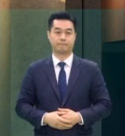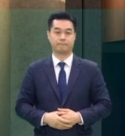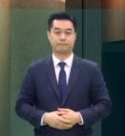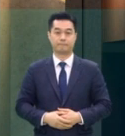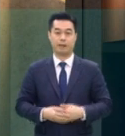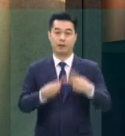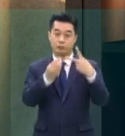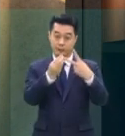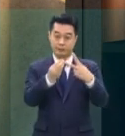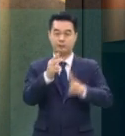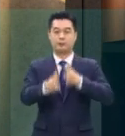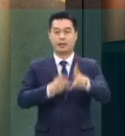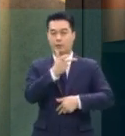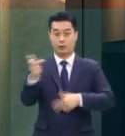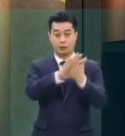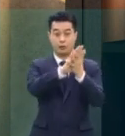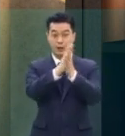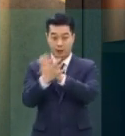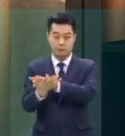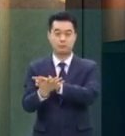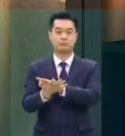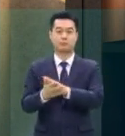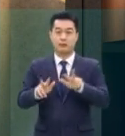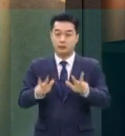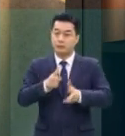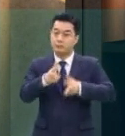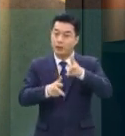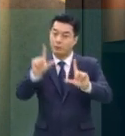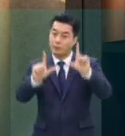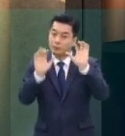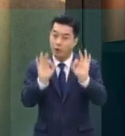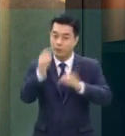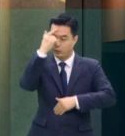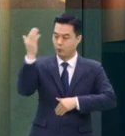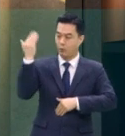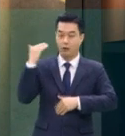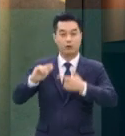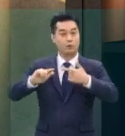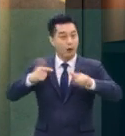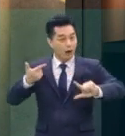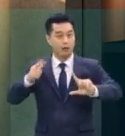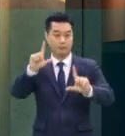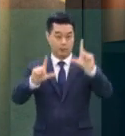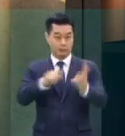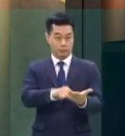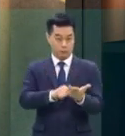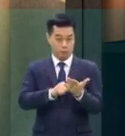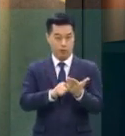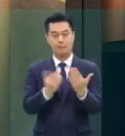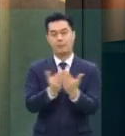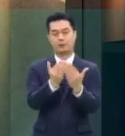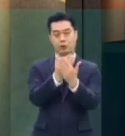두번째는 산업의 대전 아닙니다 지금 산업은 과거와 완전히 다른 모습으로 진화하고